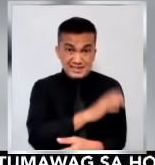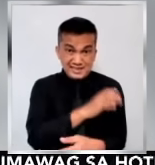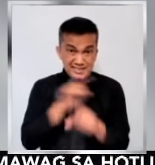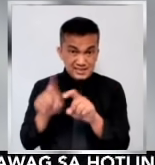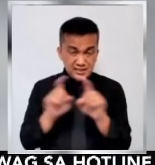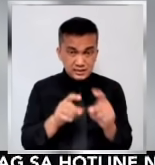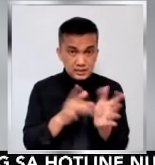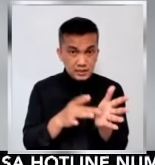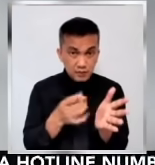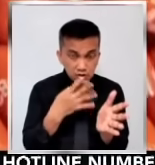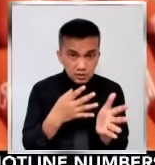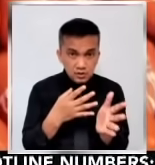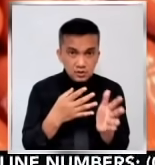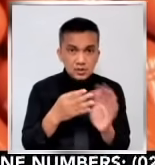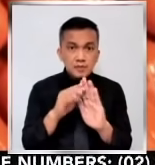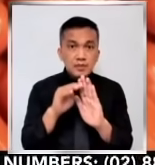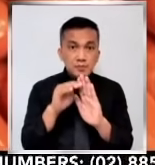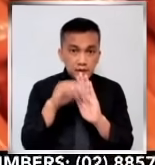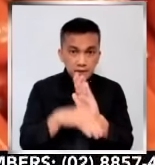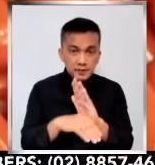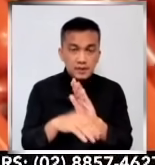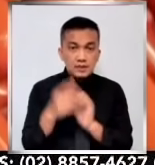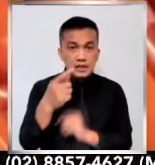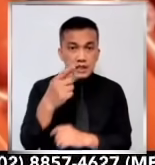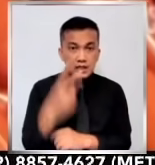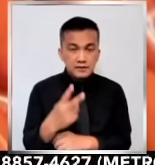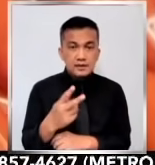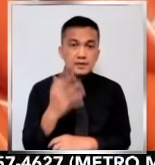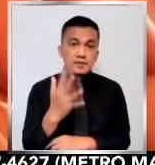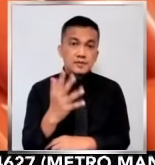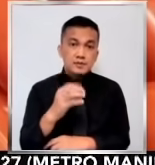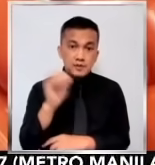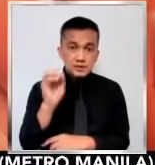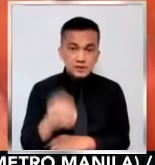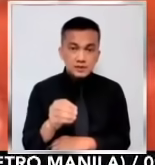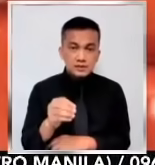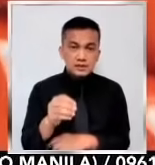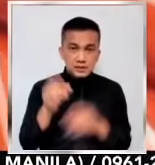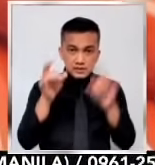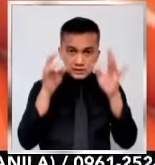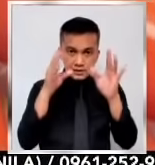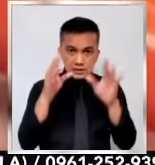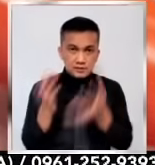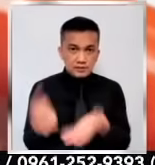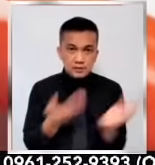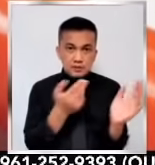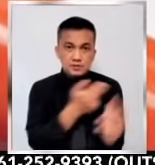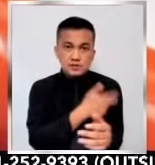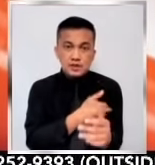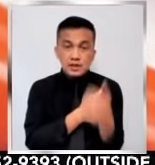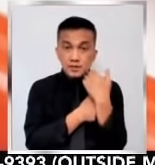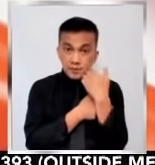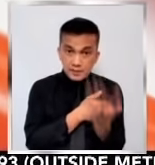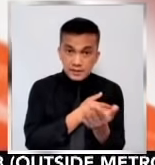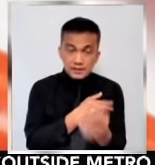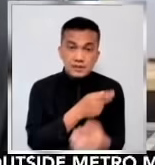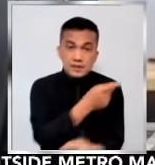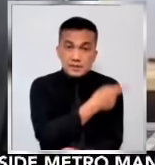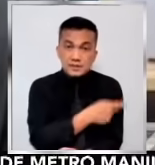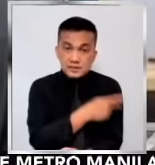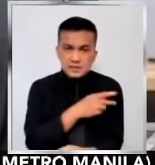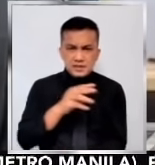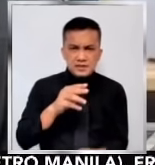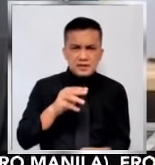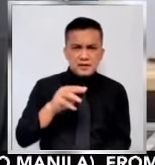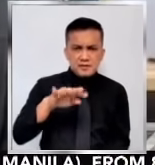pababa raw nito ng kalahati o 50% ang panganib na maospital o mamatay ang mga pasyenteng may mild to moderate COVID-19.